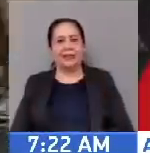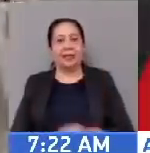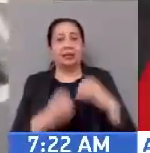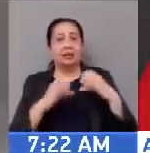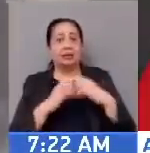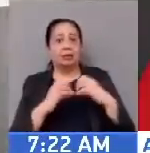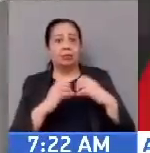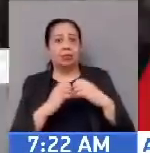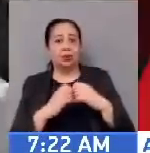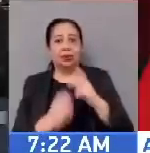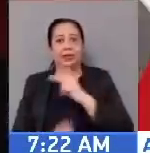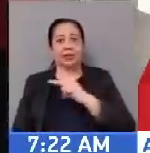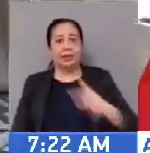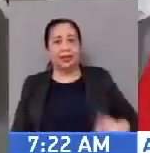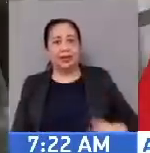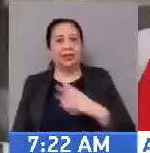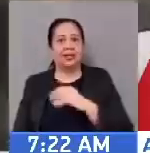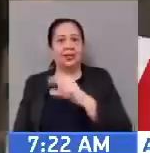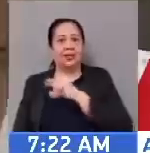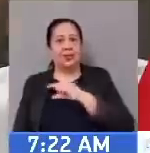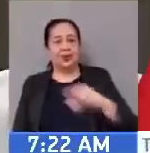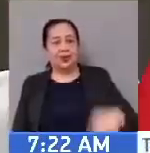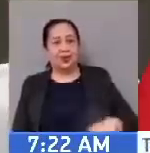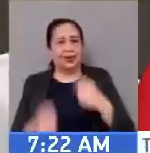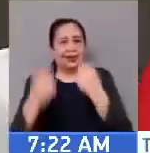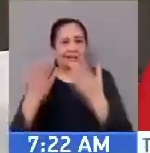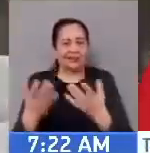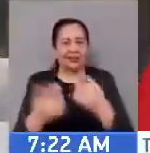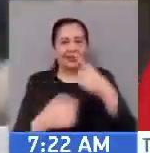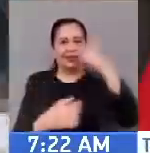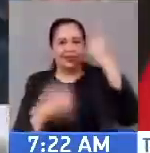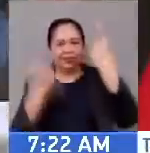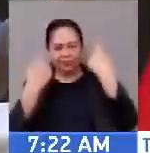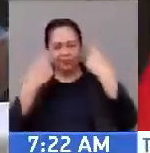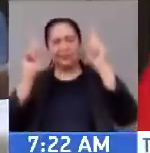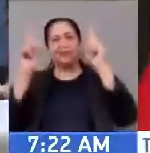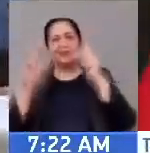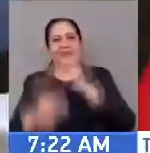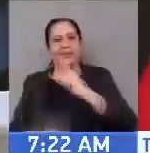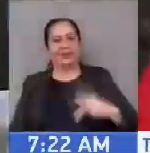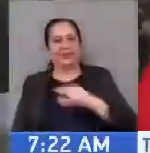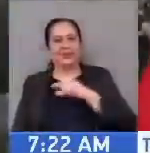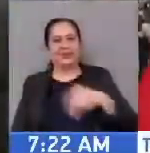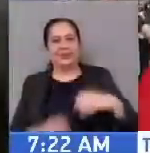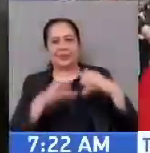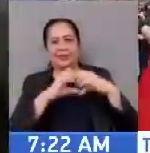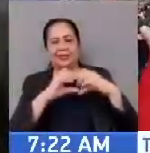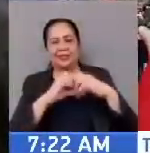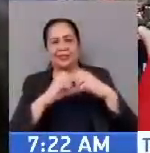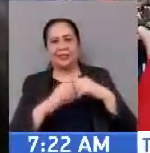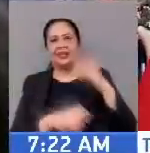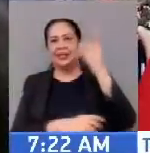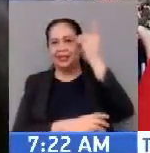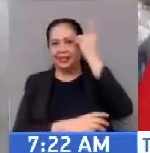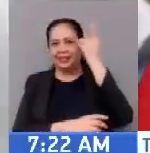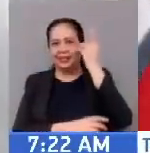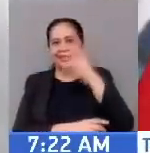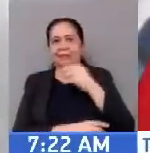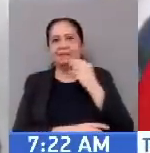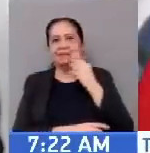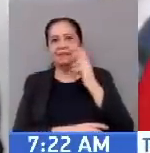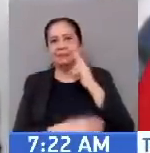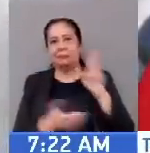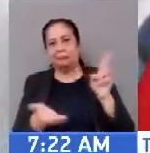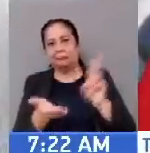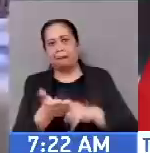Queen. Dream come true kung ituring ni Kapuso Primetime King and Queen Ding Dong Dantes at Marian Rivera ang pinirmahang partnership sa pagitan